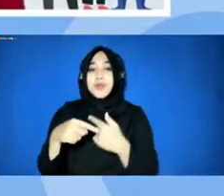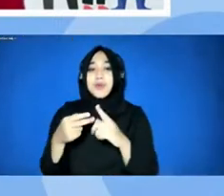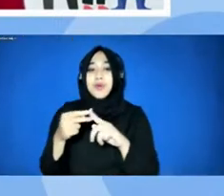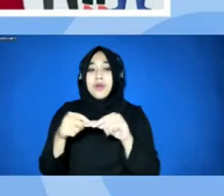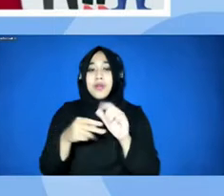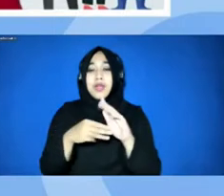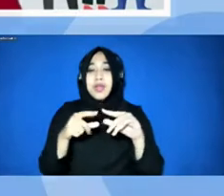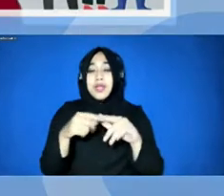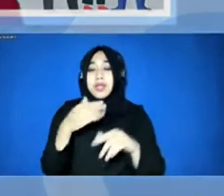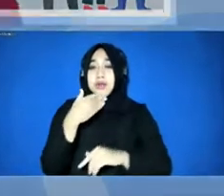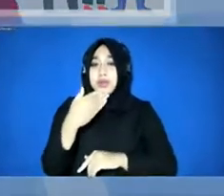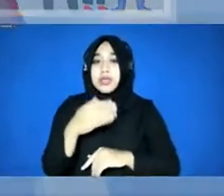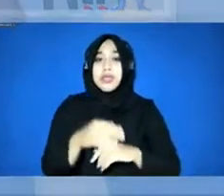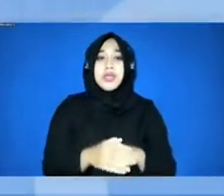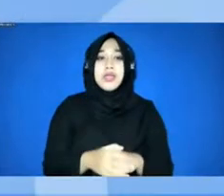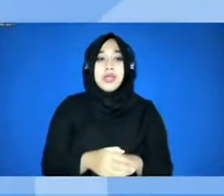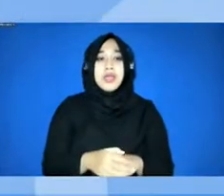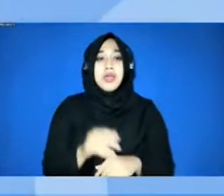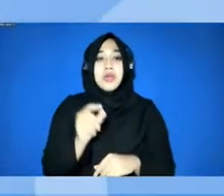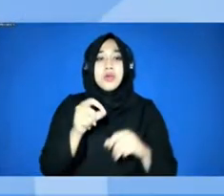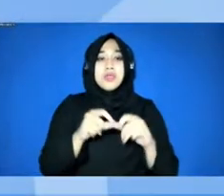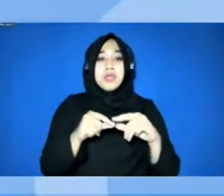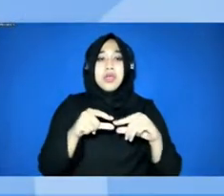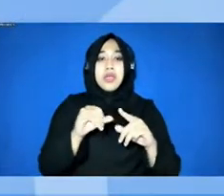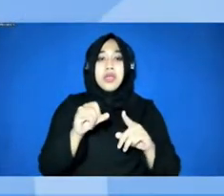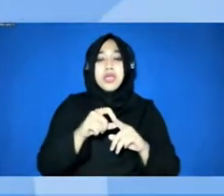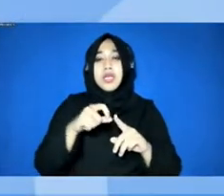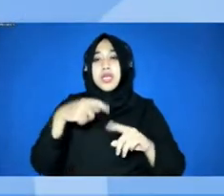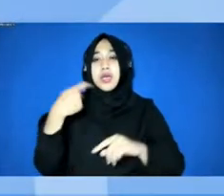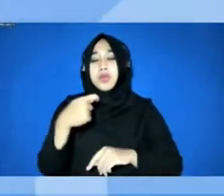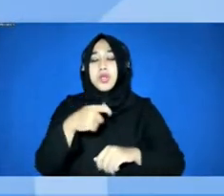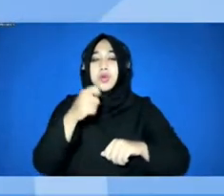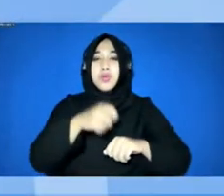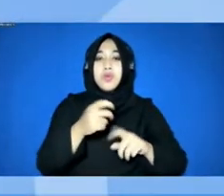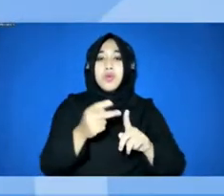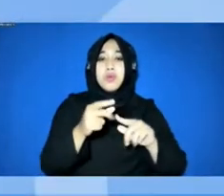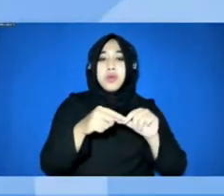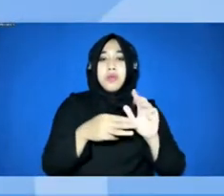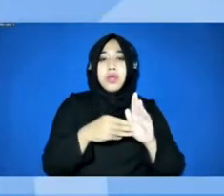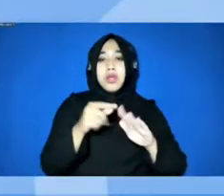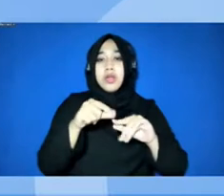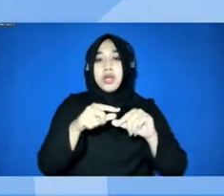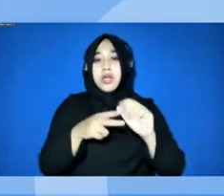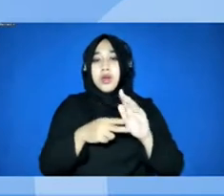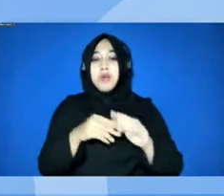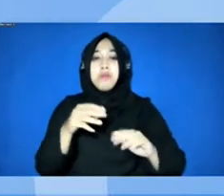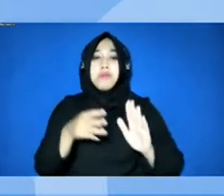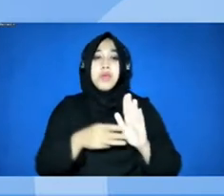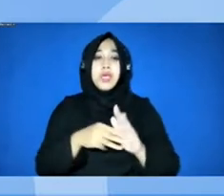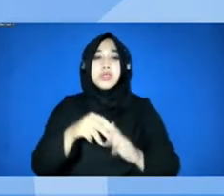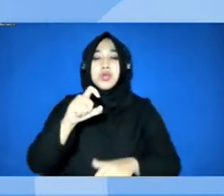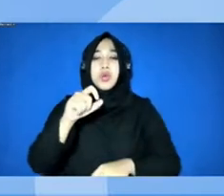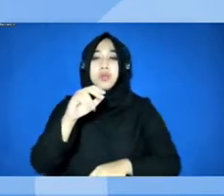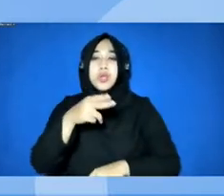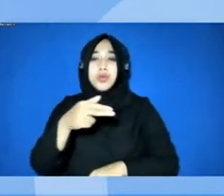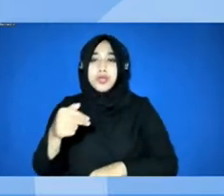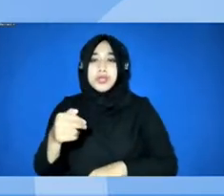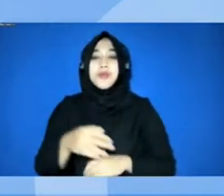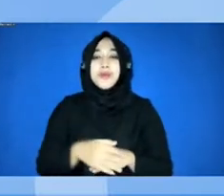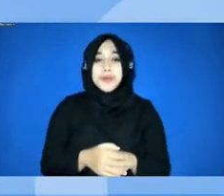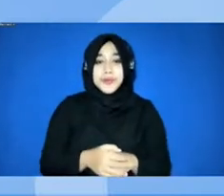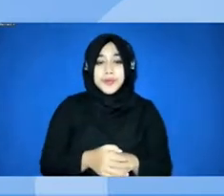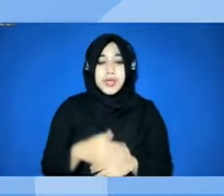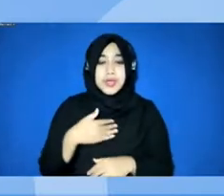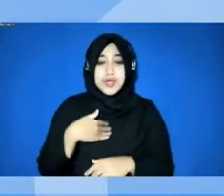untuk USAID, PB, Asia Foundation, Kemenkumham, Mercy Corps, dan Lean On atas kesempatan yang diberikan kepada Pandemic Talks. Yang saya